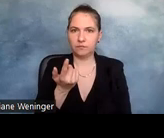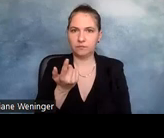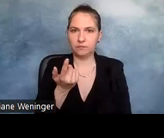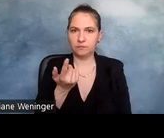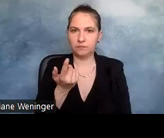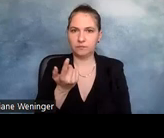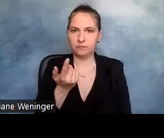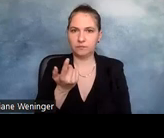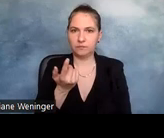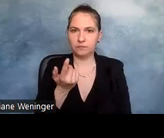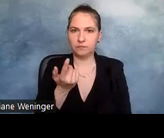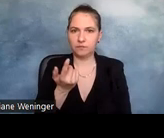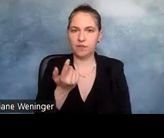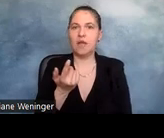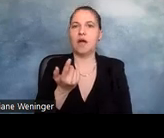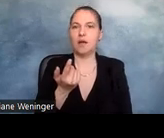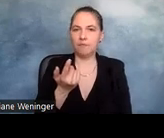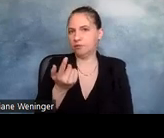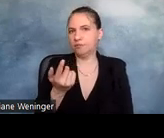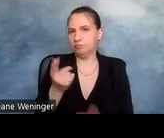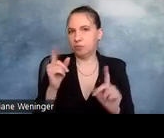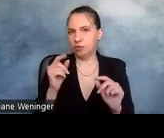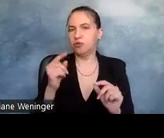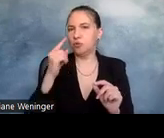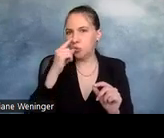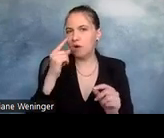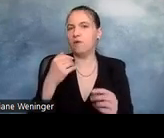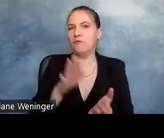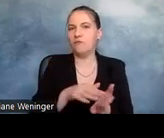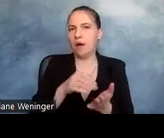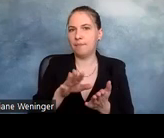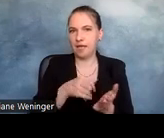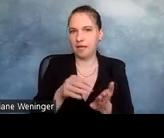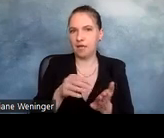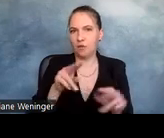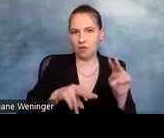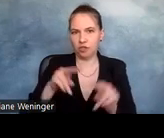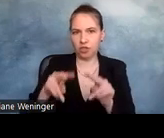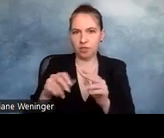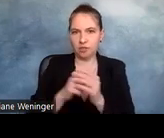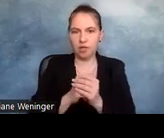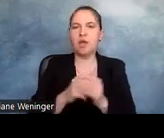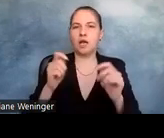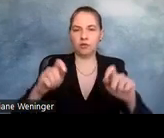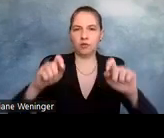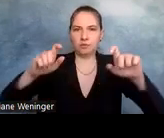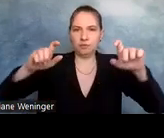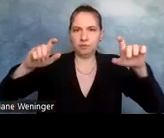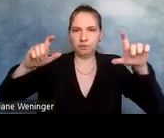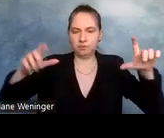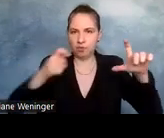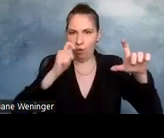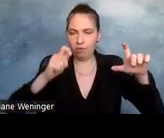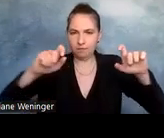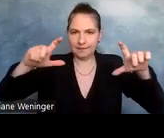genau, da ist er ausschließlich farblich hervorgehoben. Das ist einfach ein Problem. Wir können es uns auch mal anschauen. Ein bisschen näher dran. Da kann